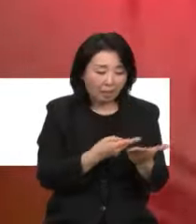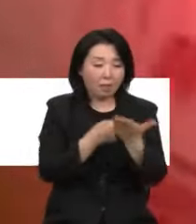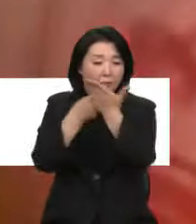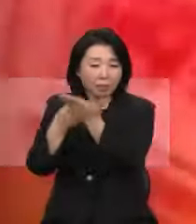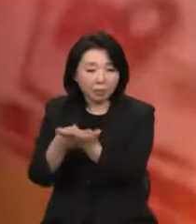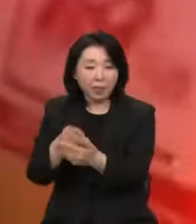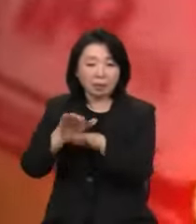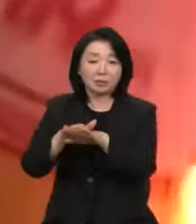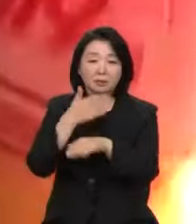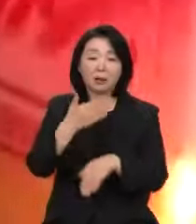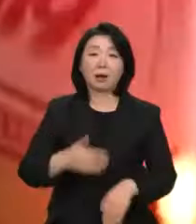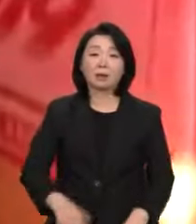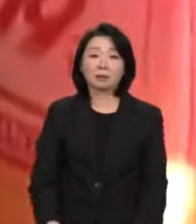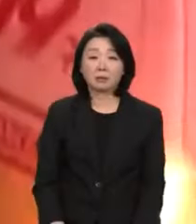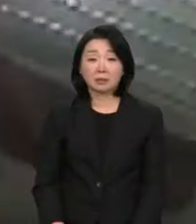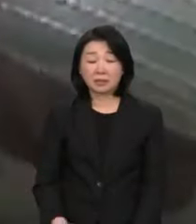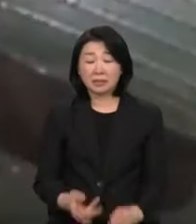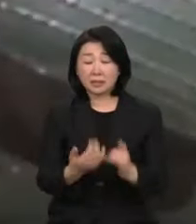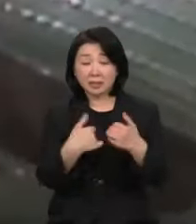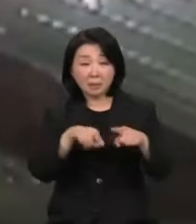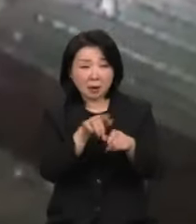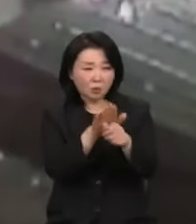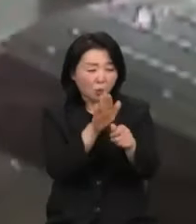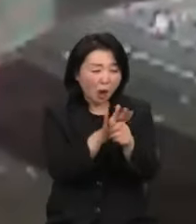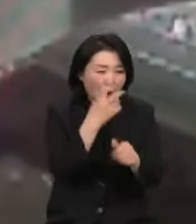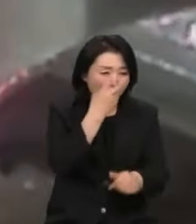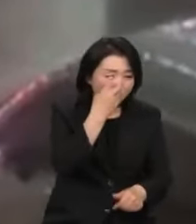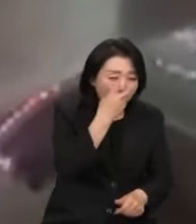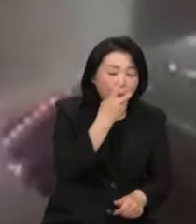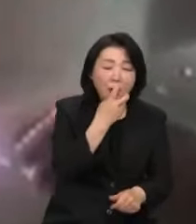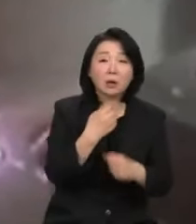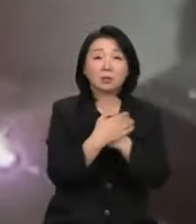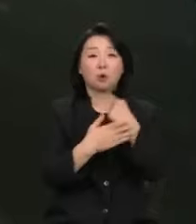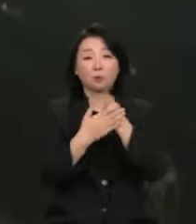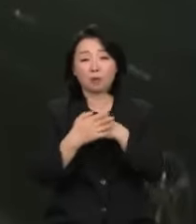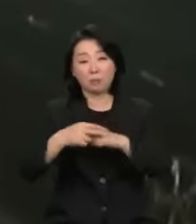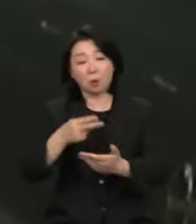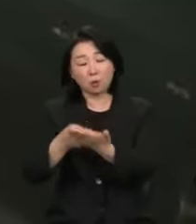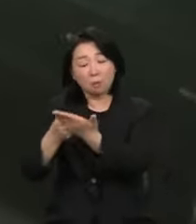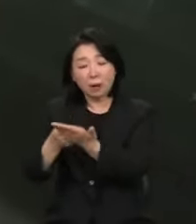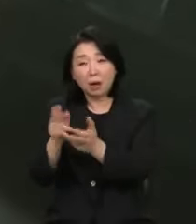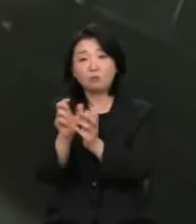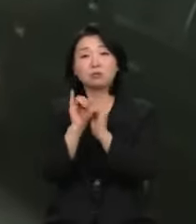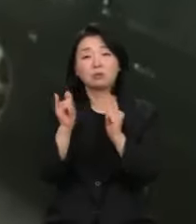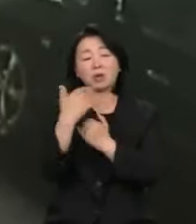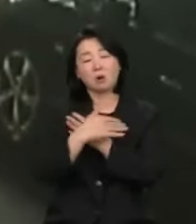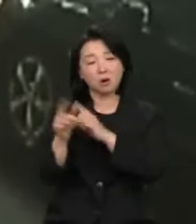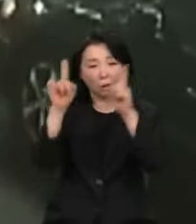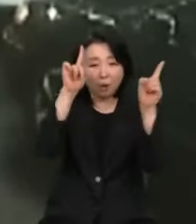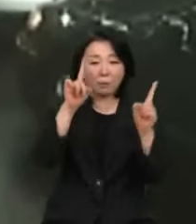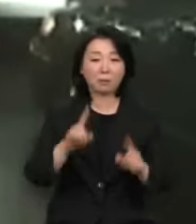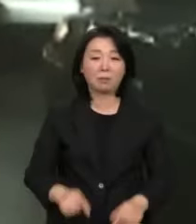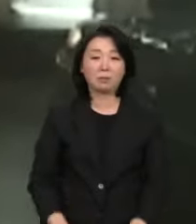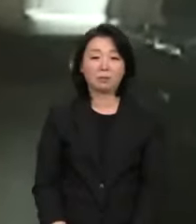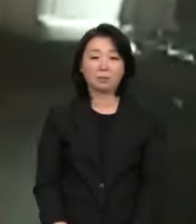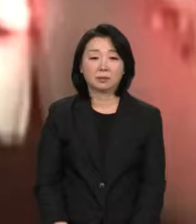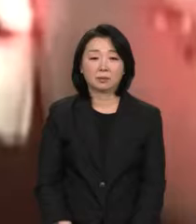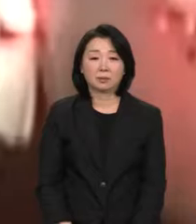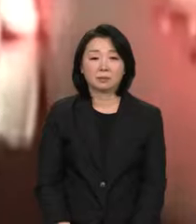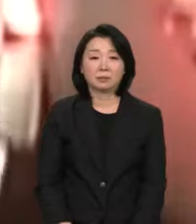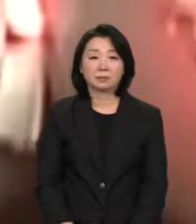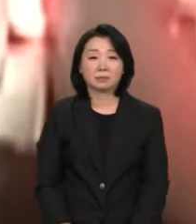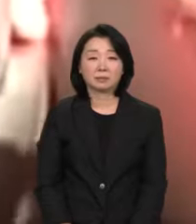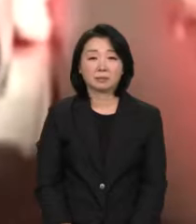있었고요. 여러 명이 나서 구하고 돌본 덕에 병원으로 옮겨진 운전자는 건강을 회복했습니다.